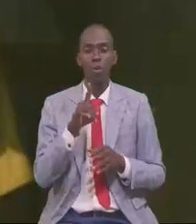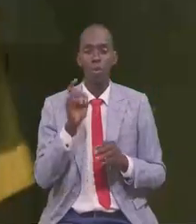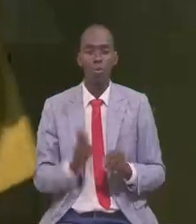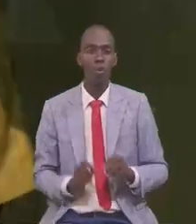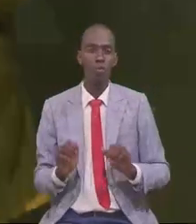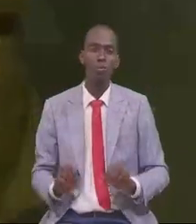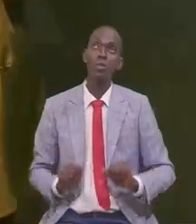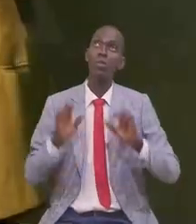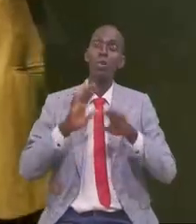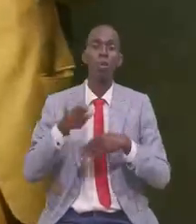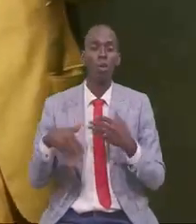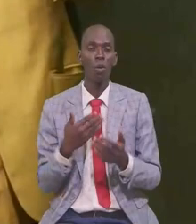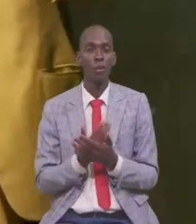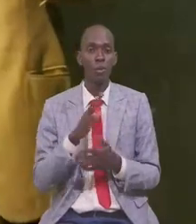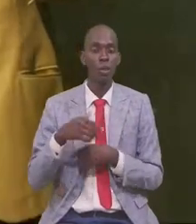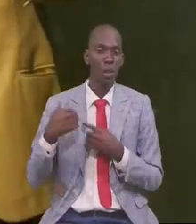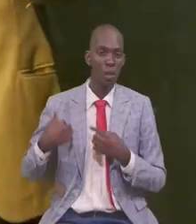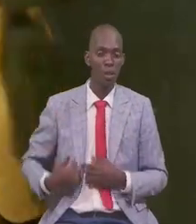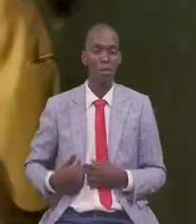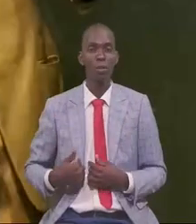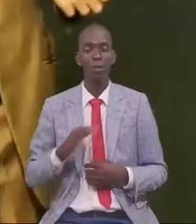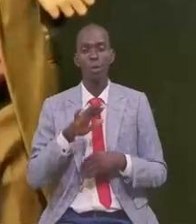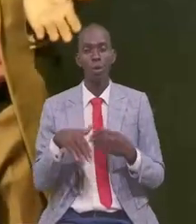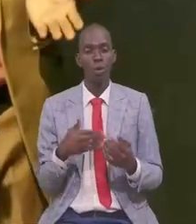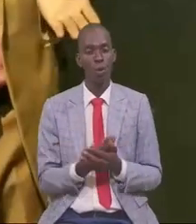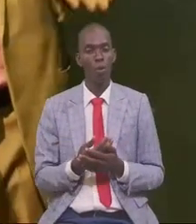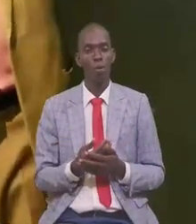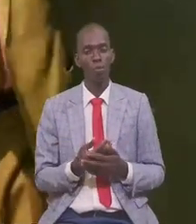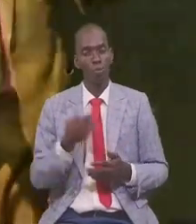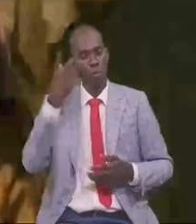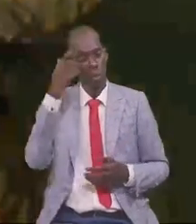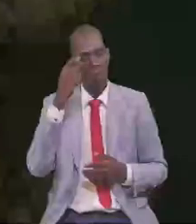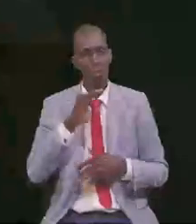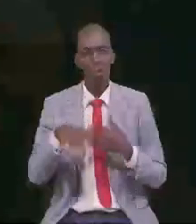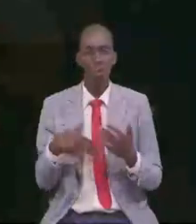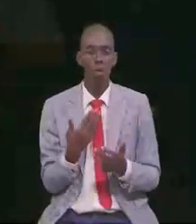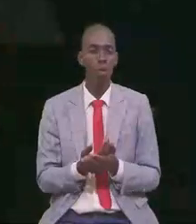pensée, de toute votre concentration, de toute votre passion.